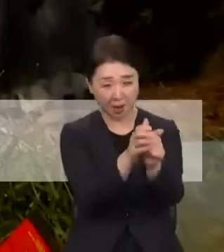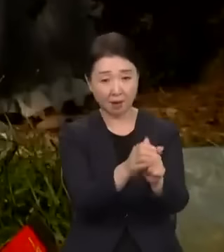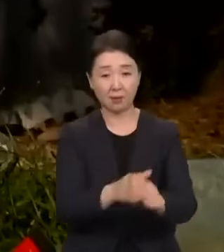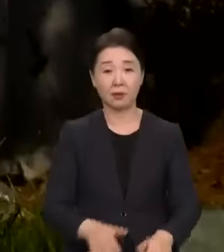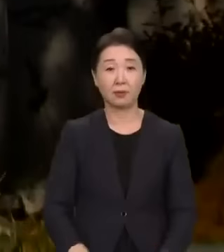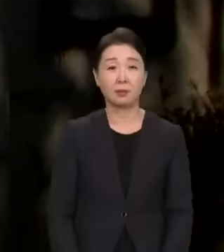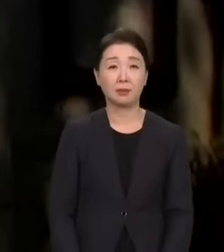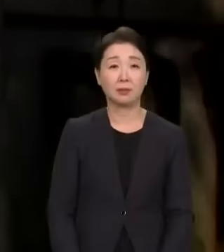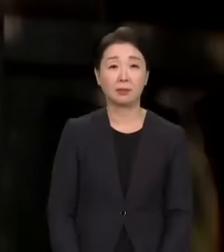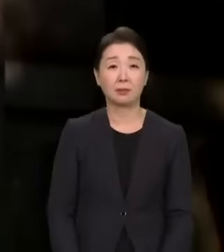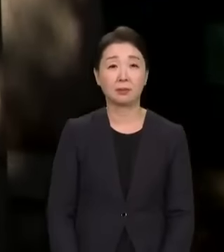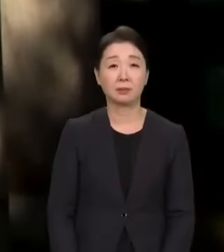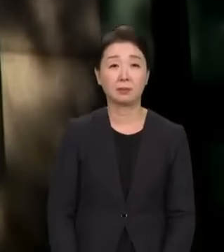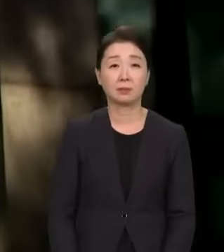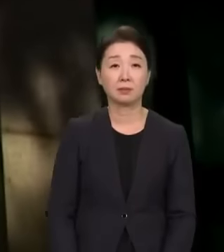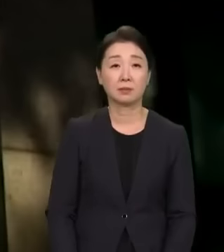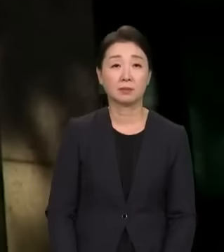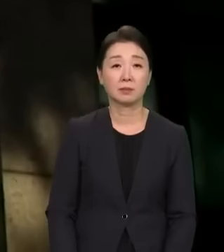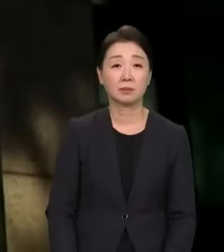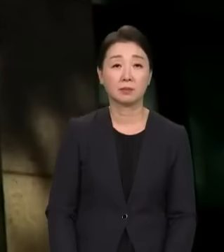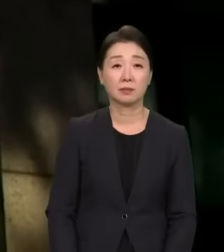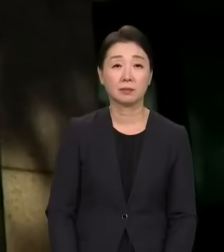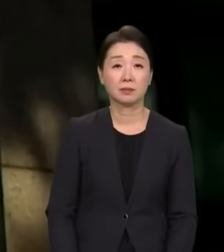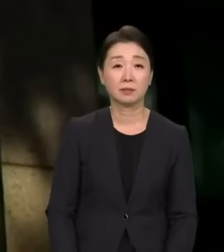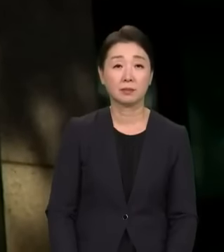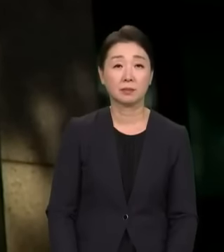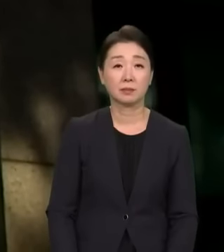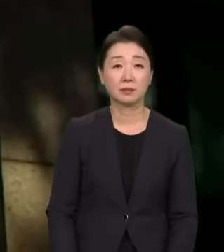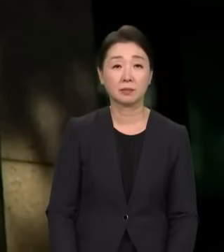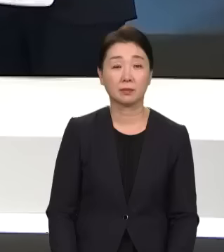했습니다. JTBC 김일환입니다.